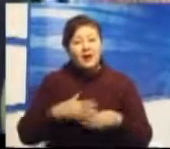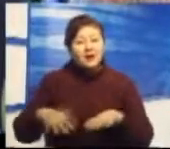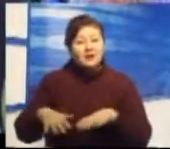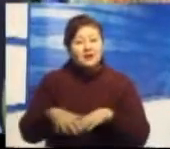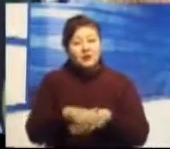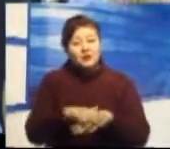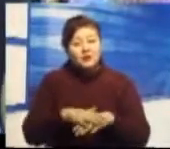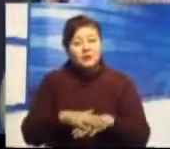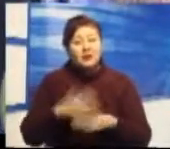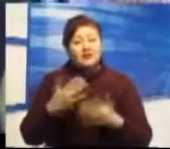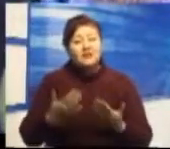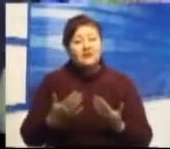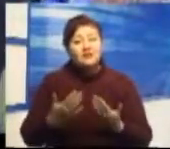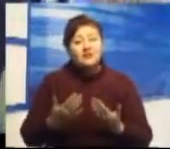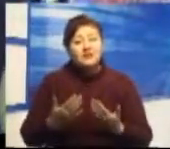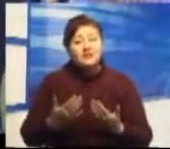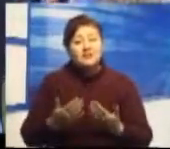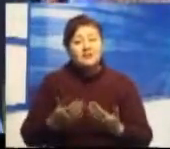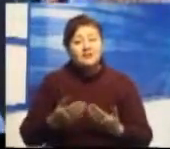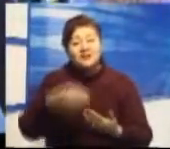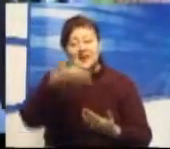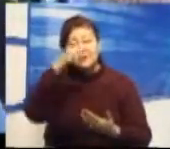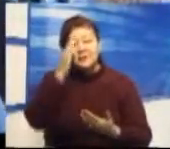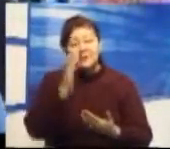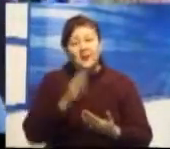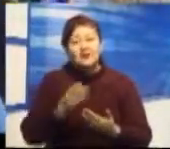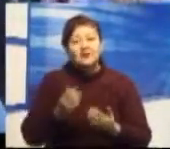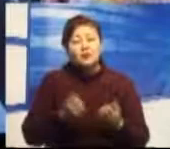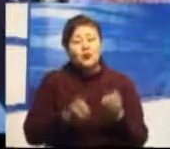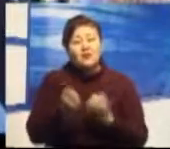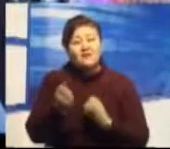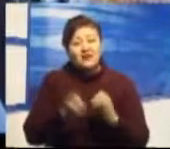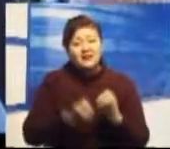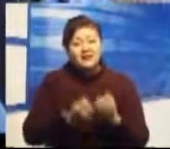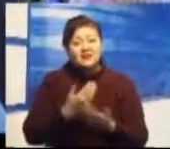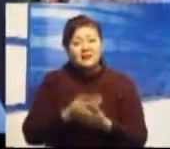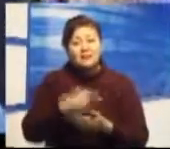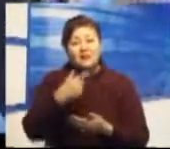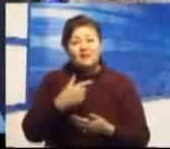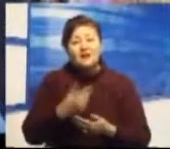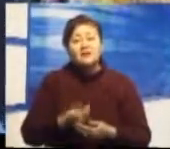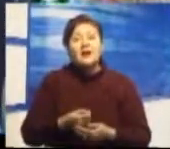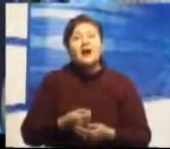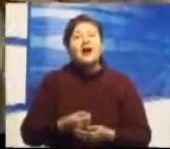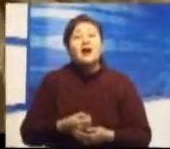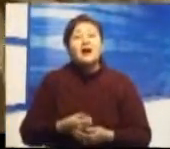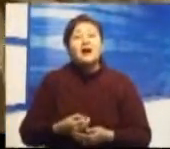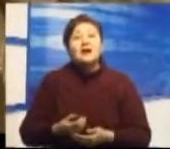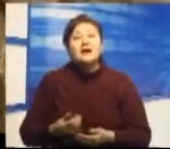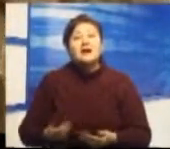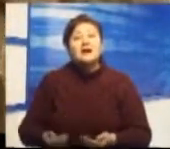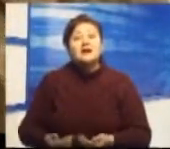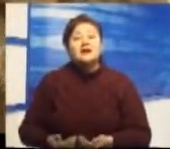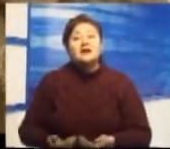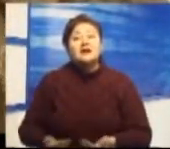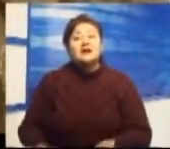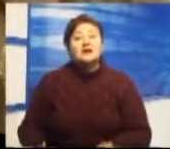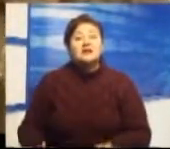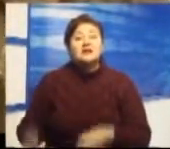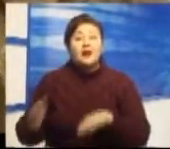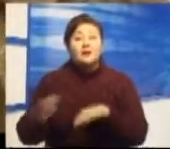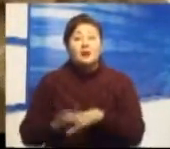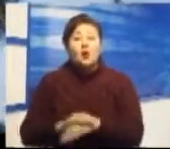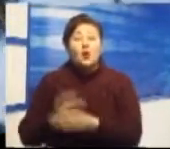балларға, сол баллардың жетекшілеріне, атамларына, достығына, қош келдіңіздер дейміз, соны осын жеткілік деп атырмыз. Қайырымдылық акциясын